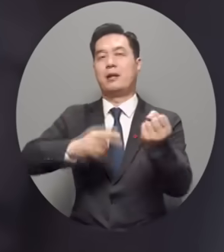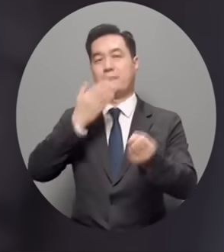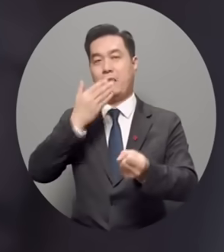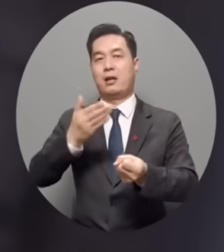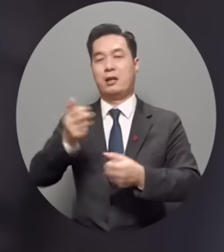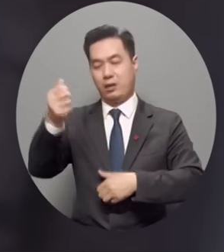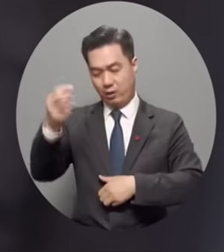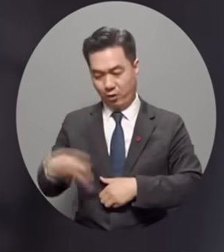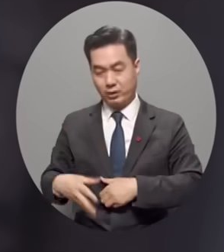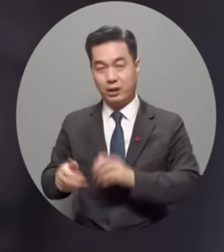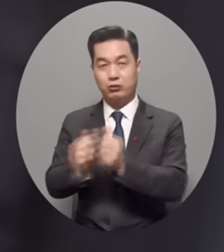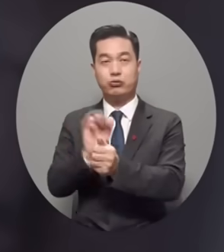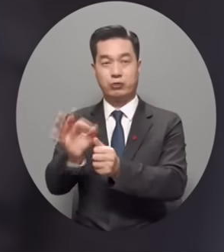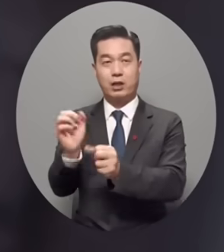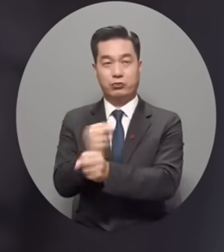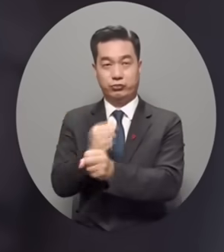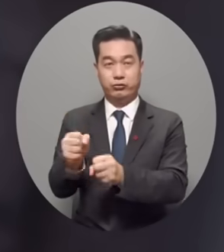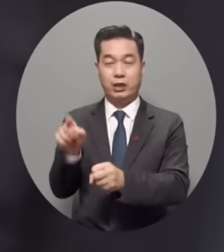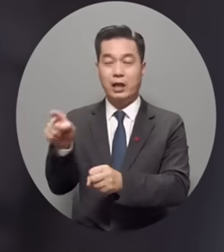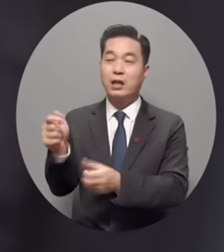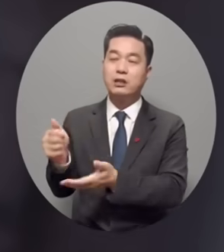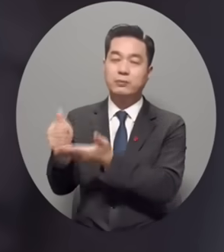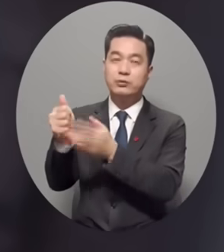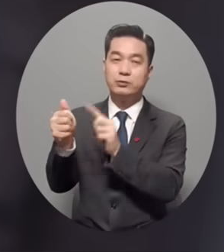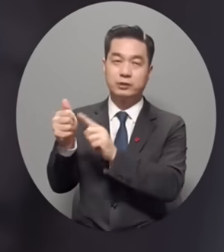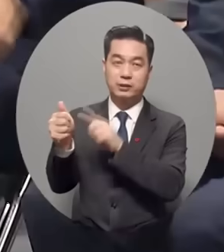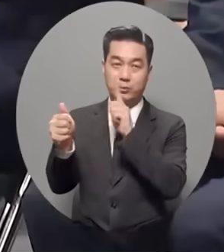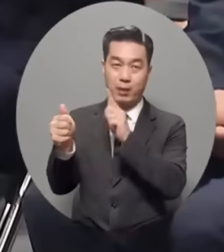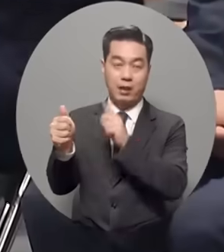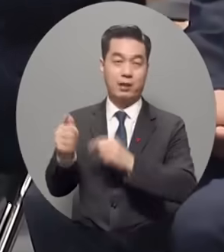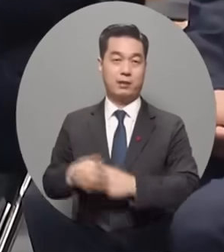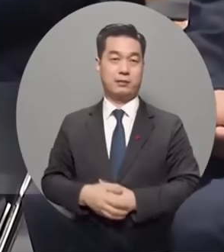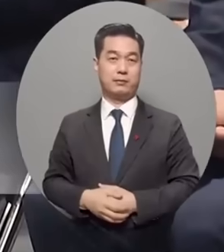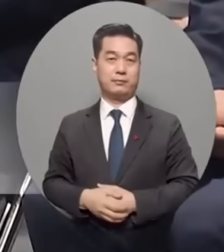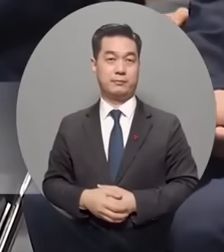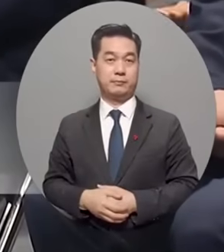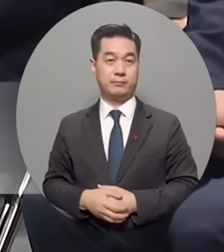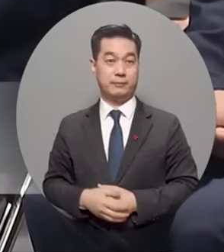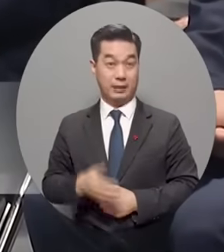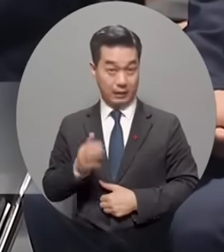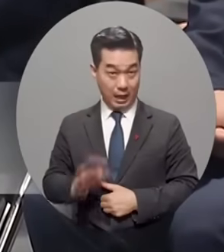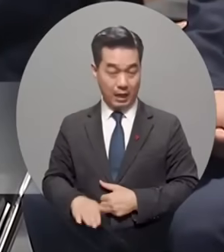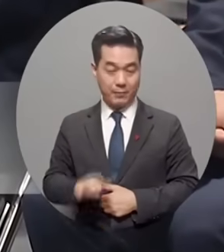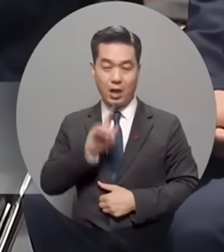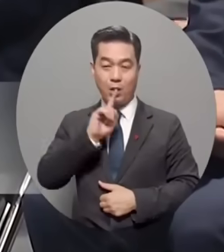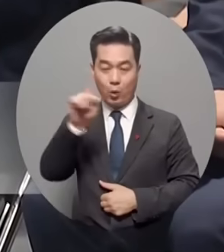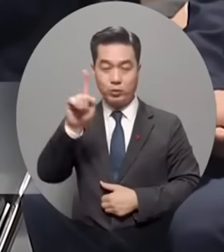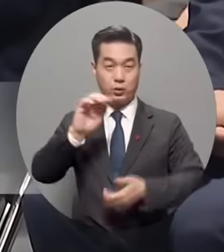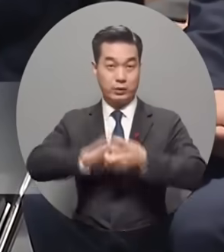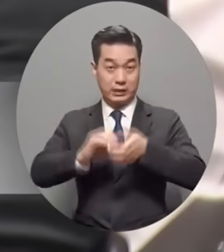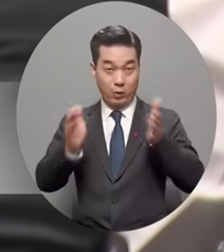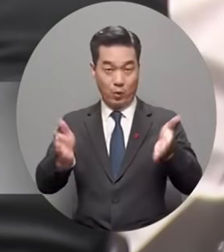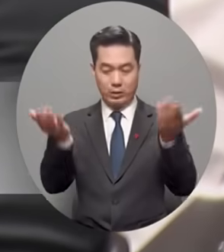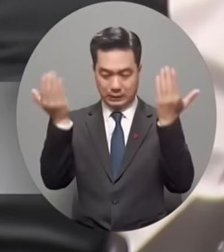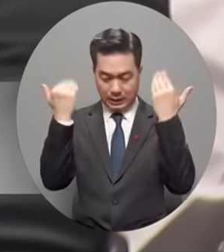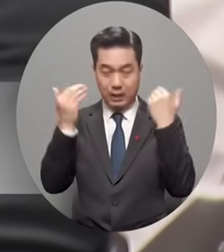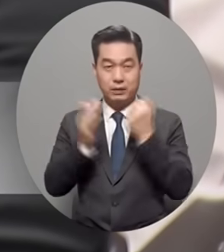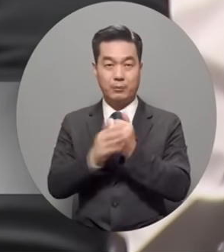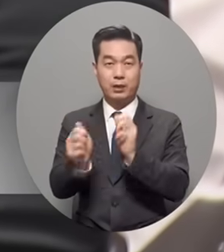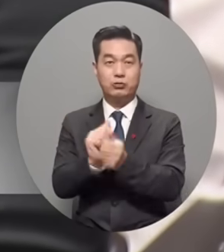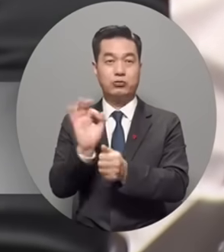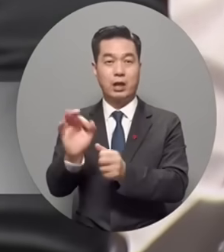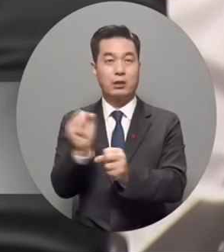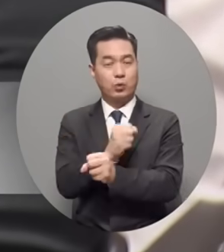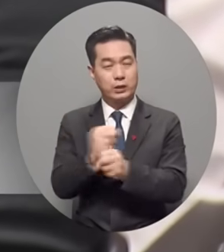차례 주가 조작 주포를 그분이라고 언급한 겁니다. 다만 공소시효가 지난 1차 작전 시기여서 주가 조작이